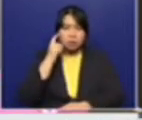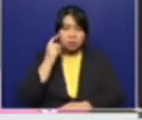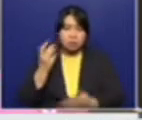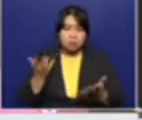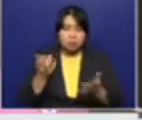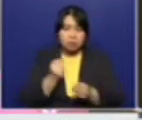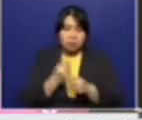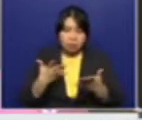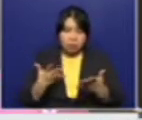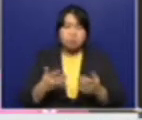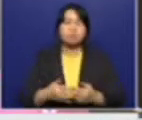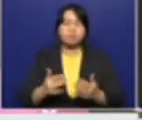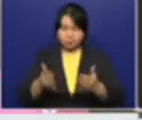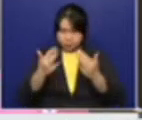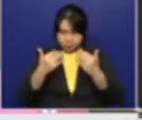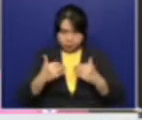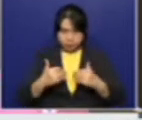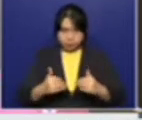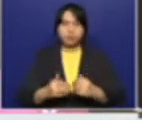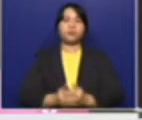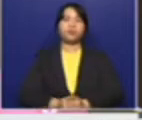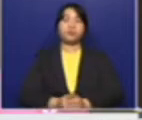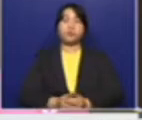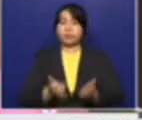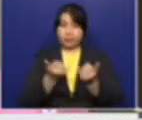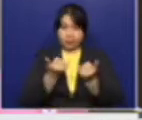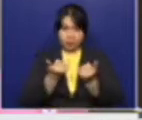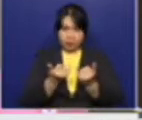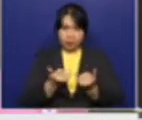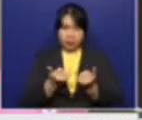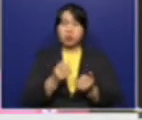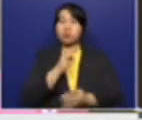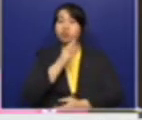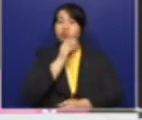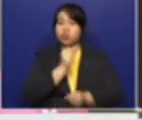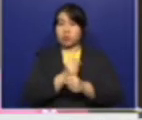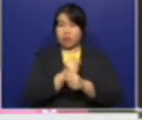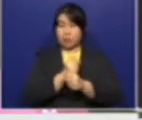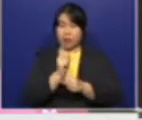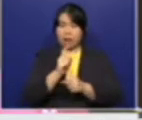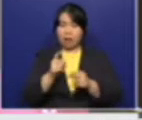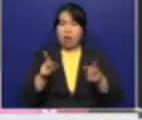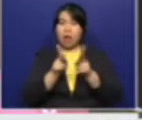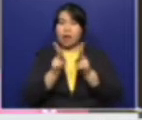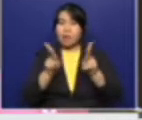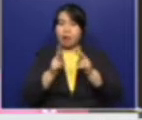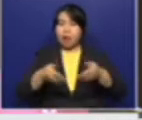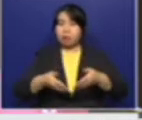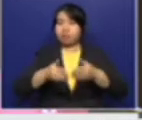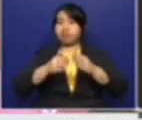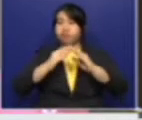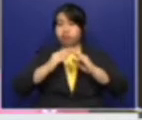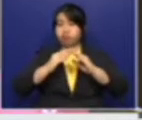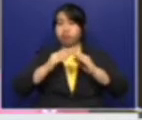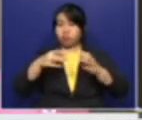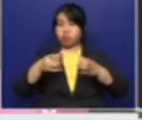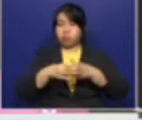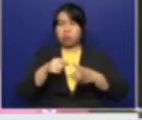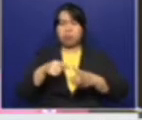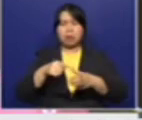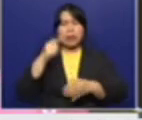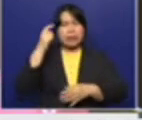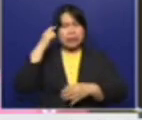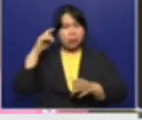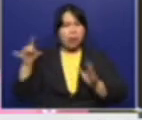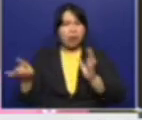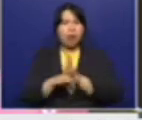งประเด็นที่2เรื่องนี้ถ้าตั้งกรรมาธิการผมก็คิดว่าท้ายที่สุดบทสรุปก็คือ